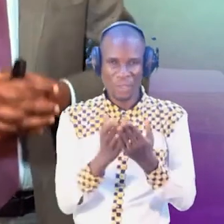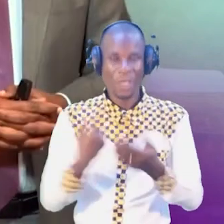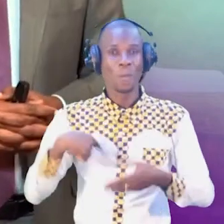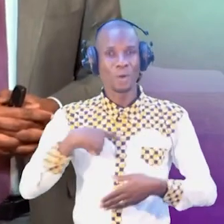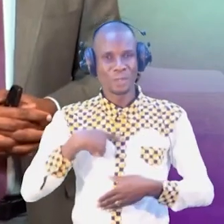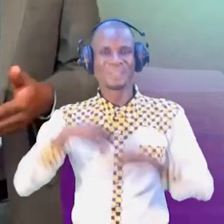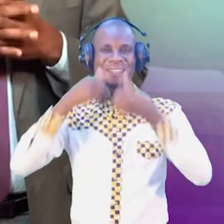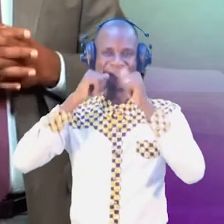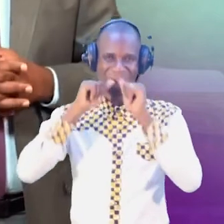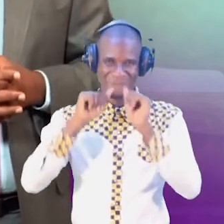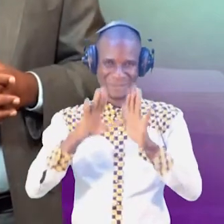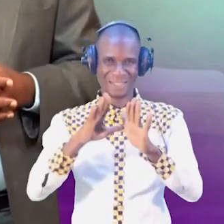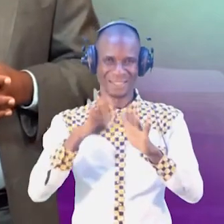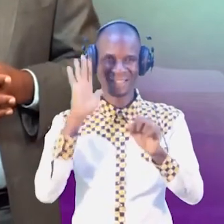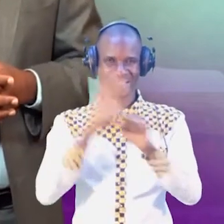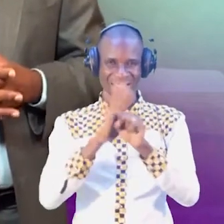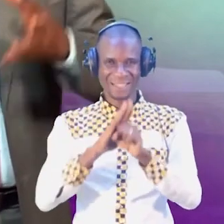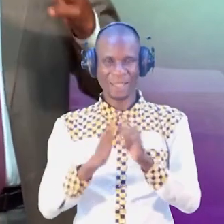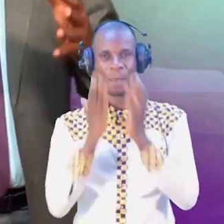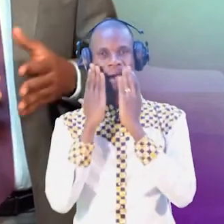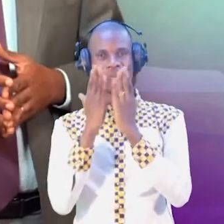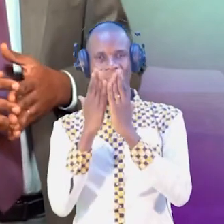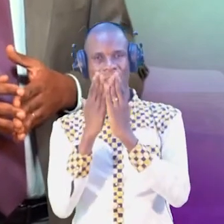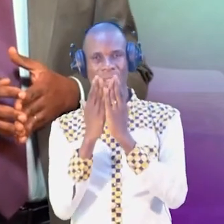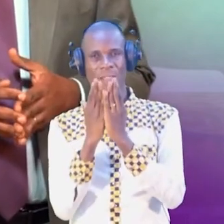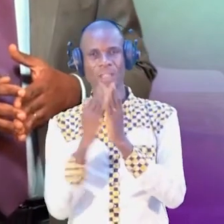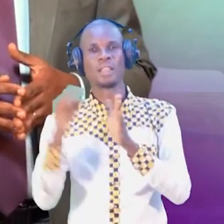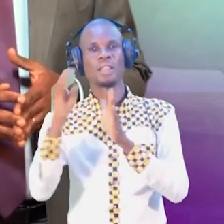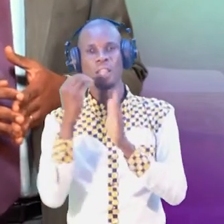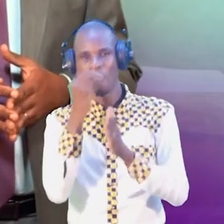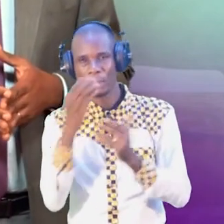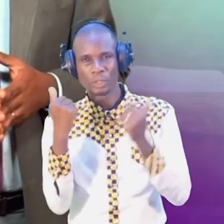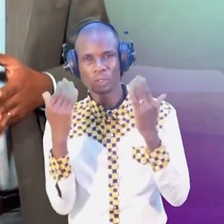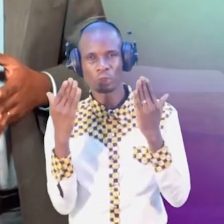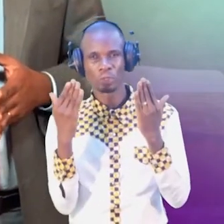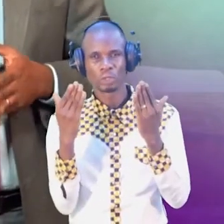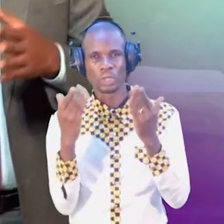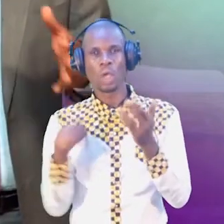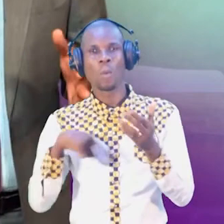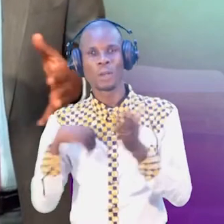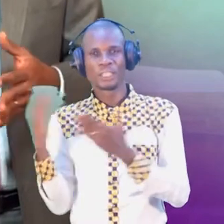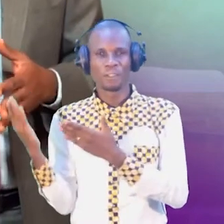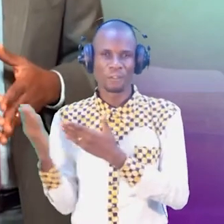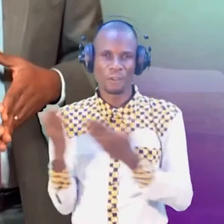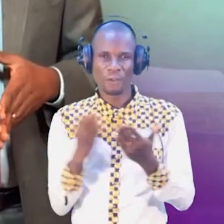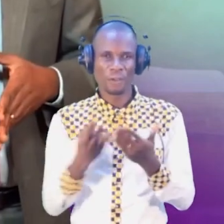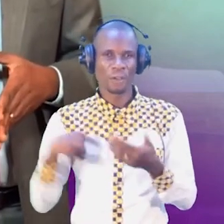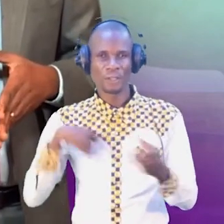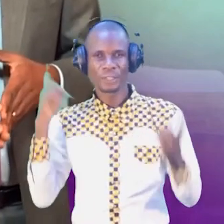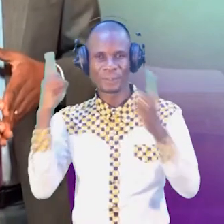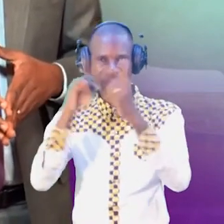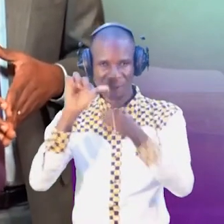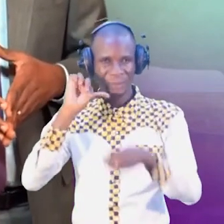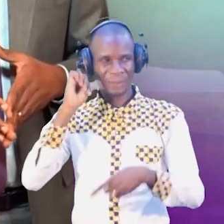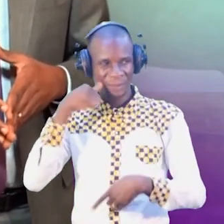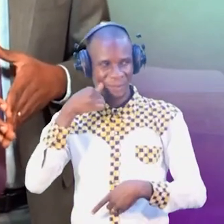Baninga na ngai matondi mingi mpo na kozala ebele mpe na bandi ete bopambwami na boyekoli